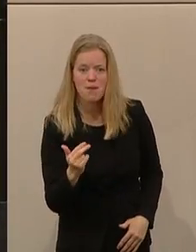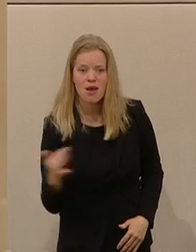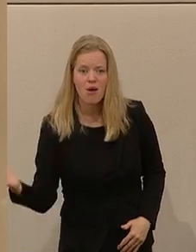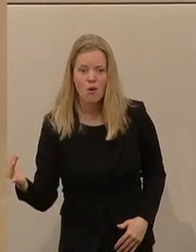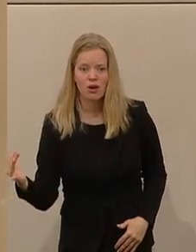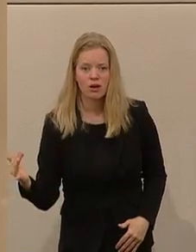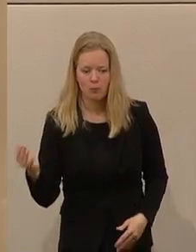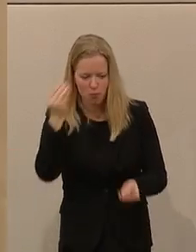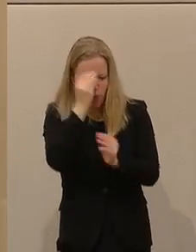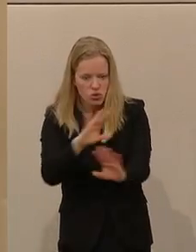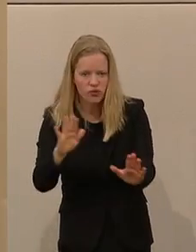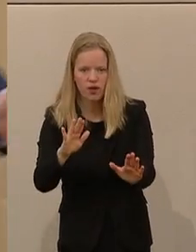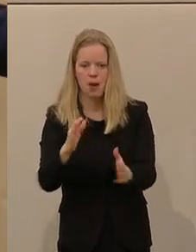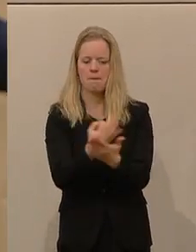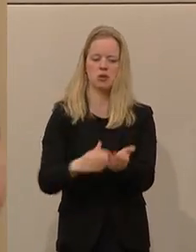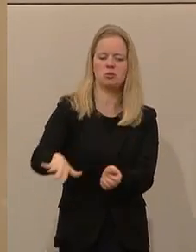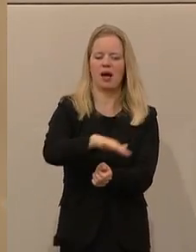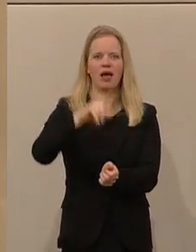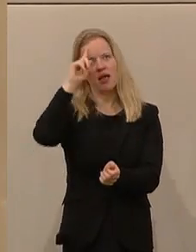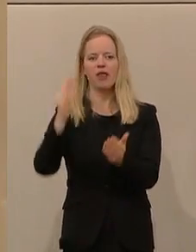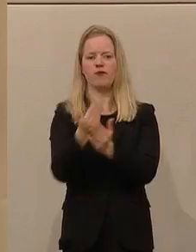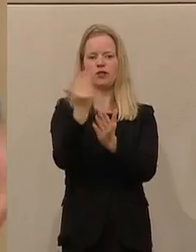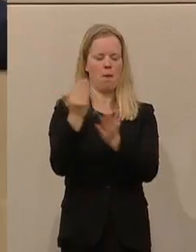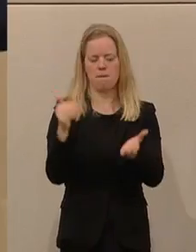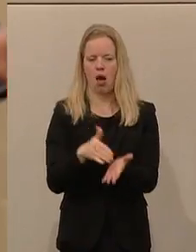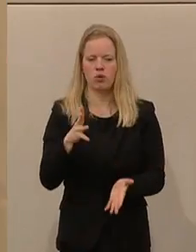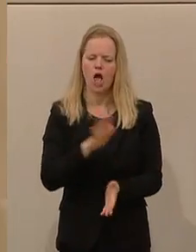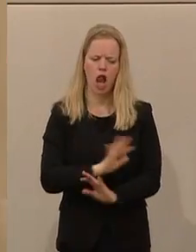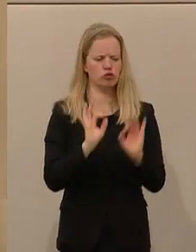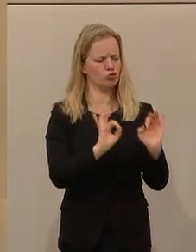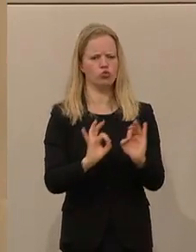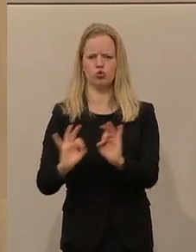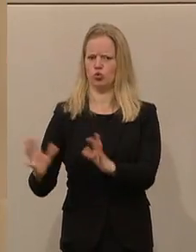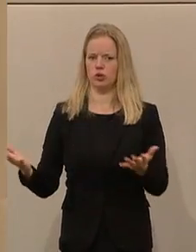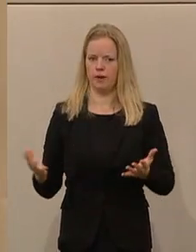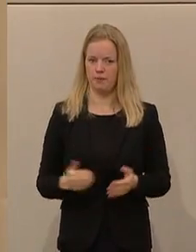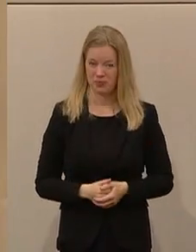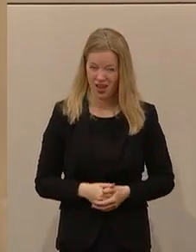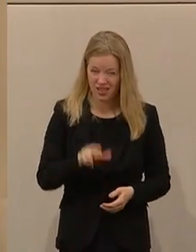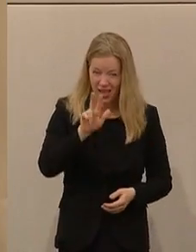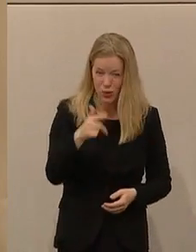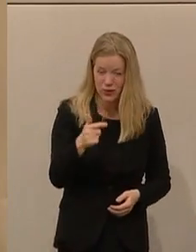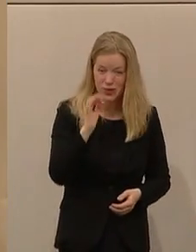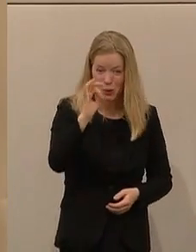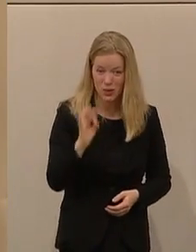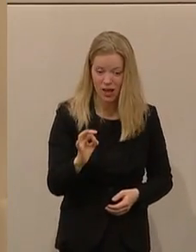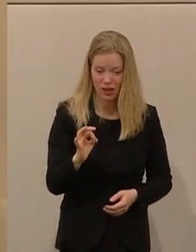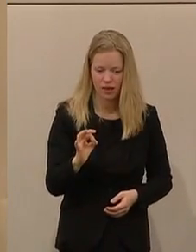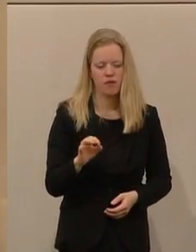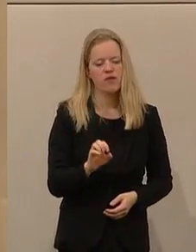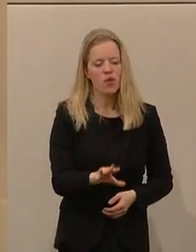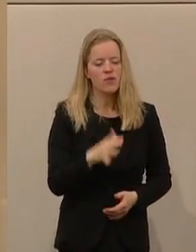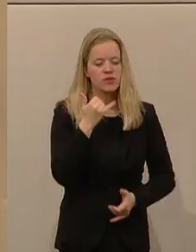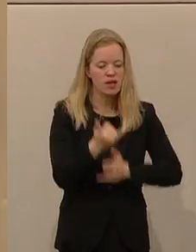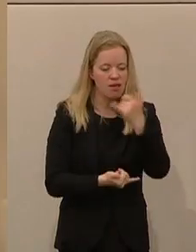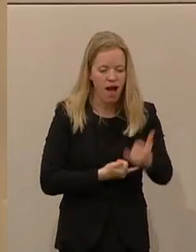Botschaft ist, wir brauchen keine Innovation in der Bildung, alles Paletti. Ist alles Palette, wenn 23% mit 15 Jahren nach 9 Jahren Schule